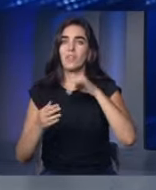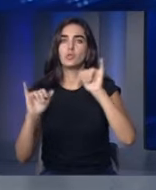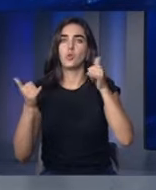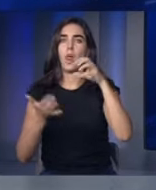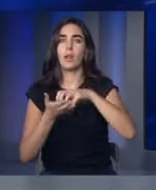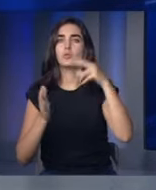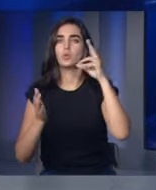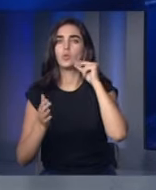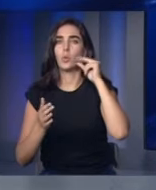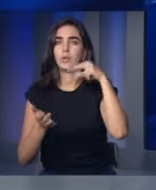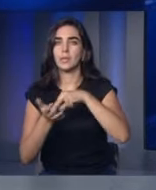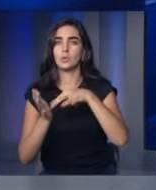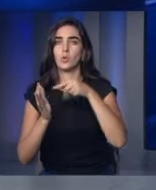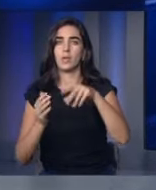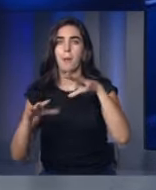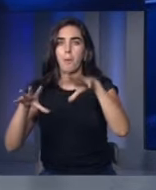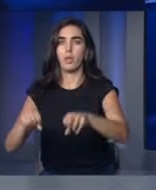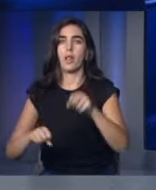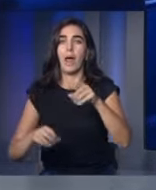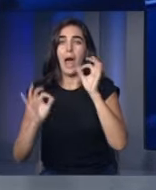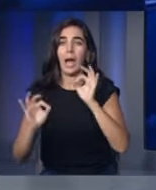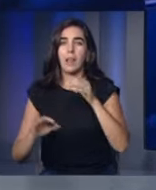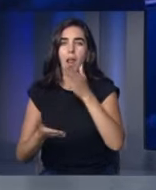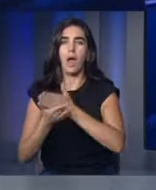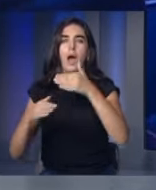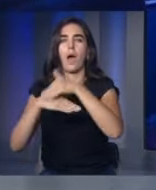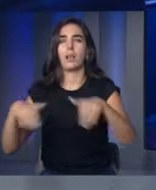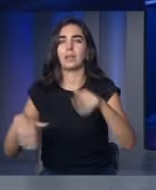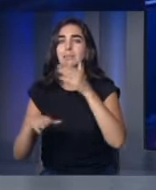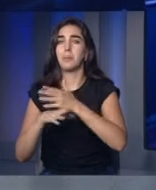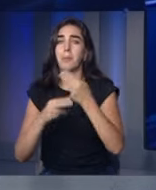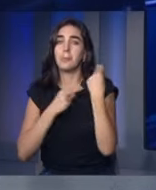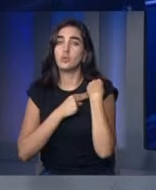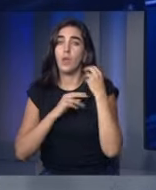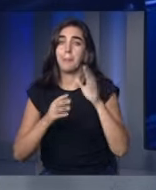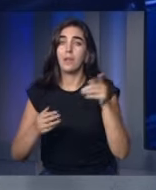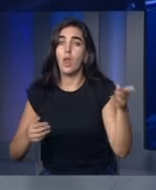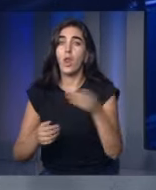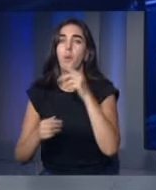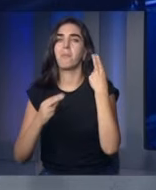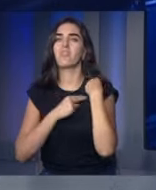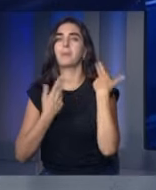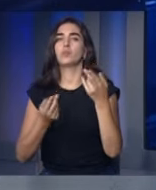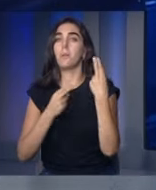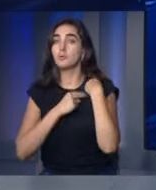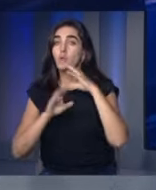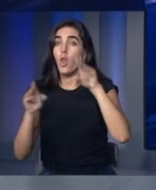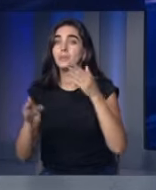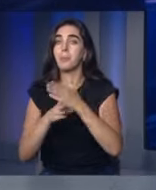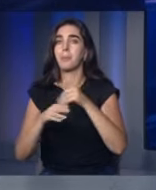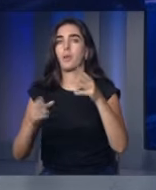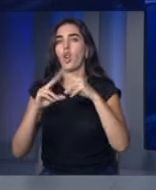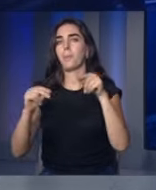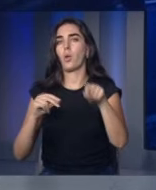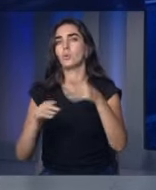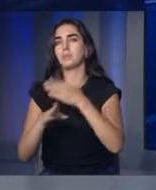وما نفي المقاومة لما حصل في مجدل شمس في الجولان السوري المحتل إلا تأكيد قاطع لهذا الالتزام